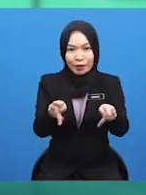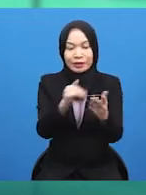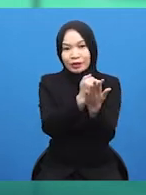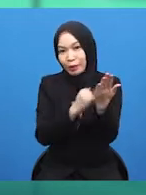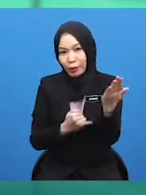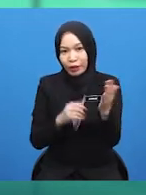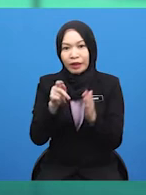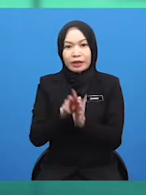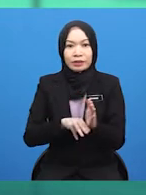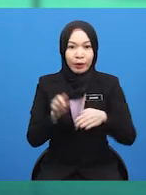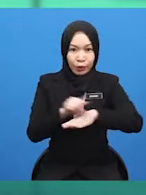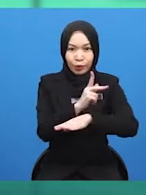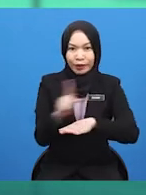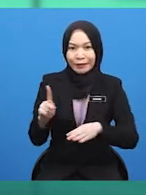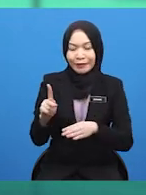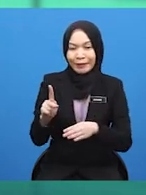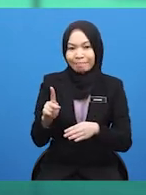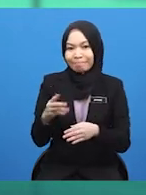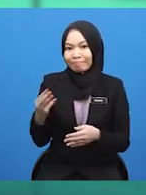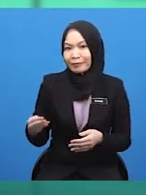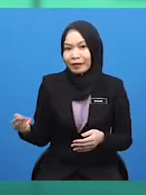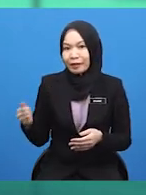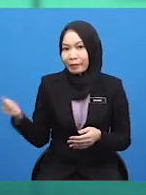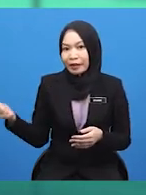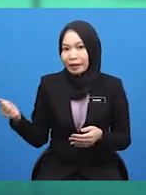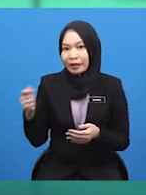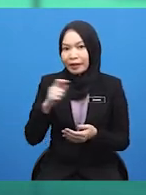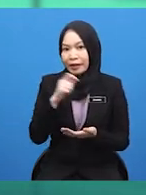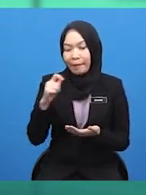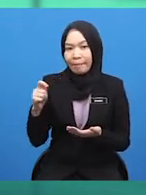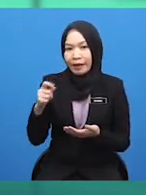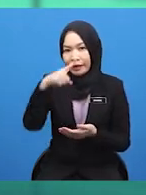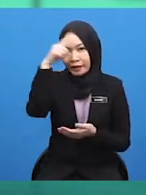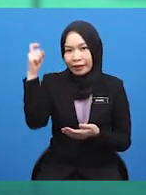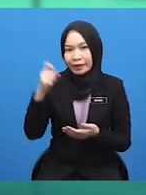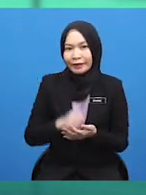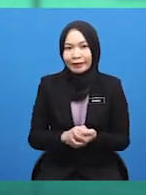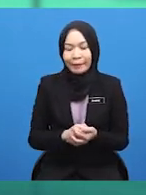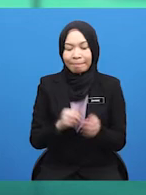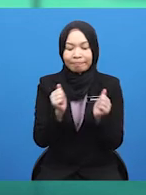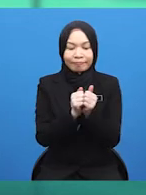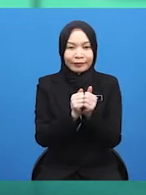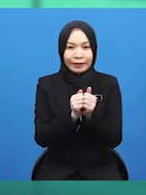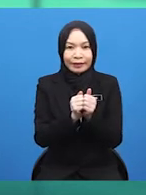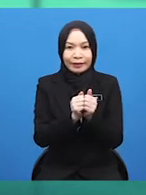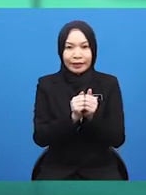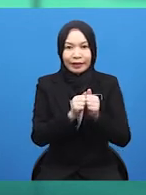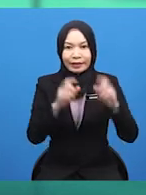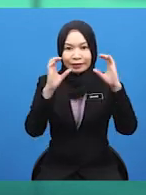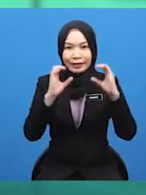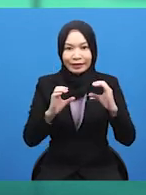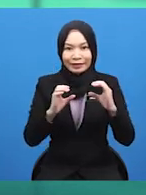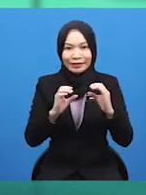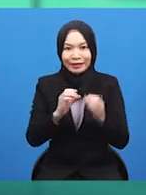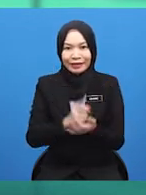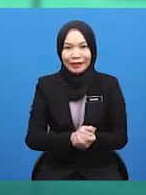melukis menggunakan media pen hitam dengan mengaplikasikan teknik garisan. Cantik bukan?